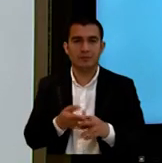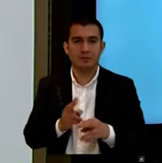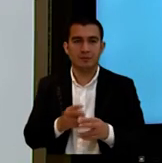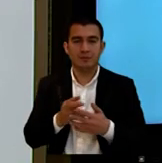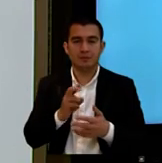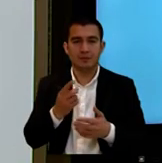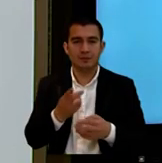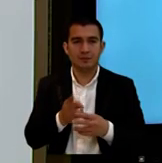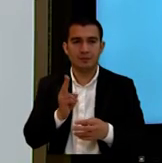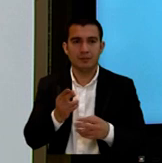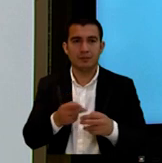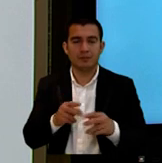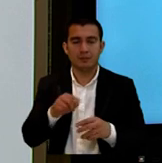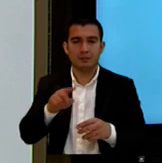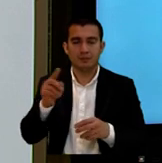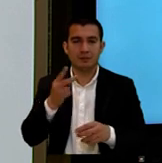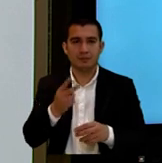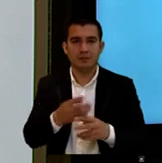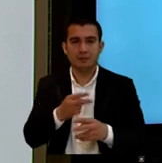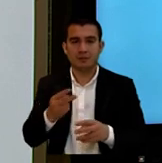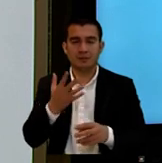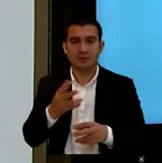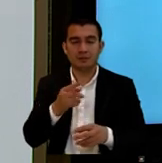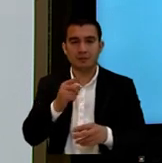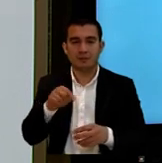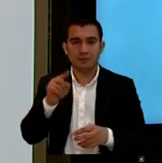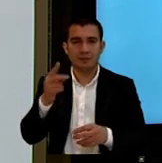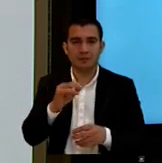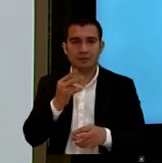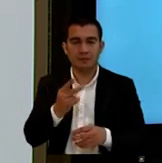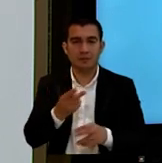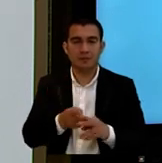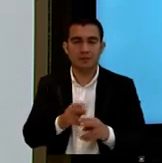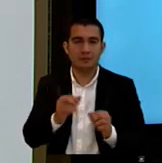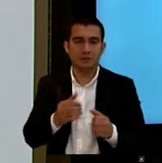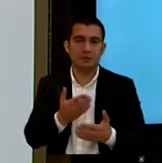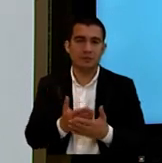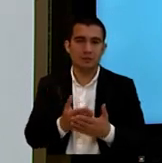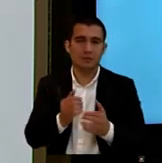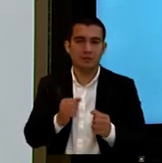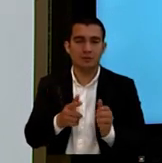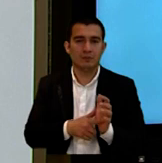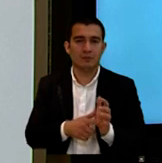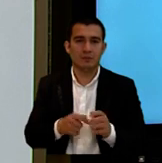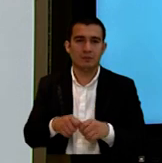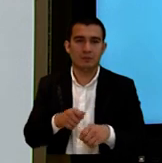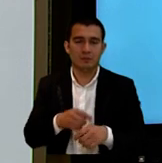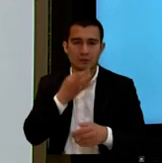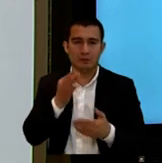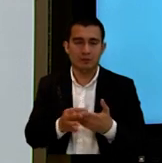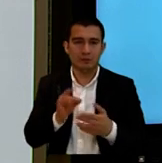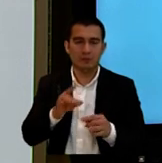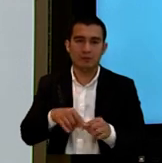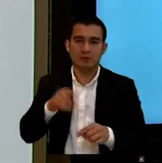ko'paytirilgan ildiz ostida 2 barobar 5 ildiz ostida 2. Bu taxminan 7 metr. Javob: tomning